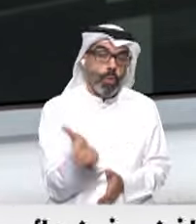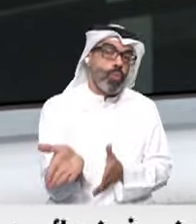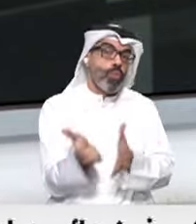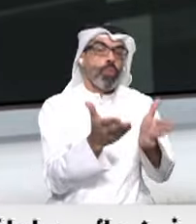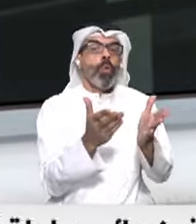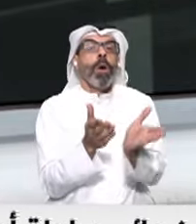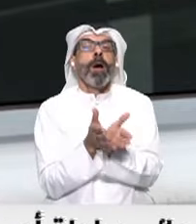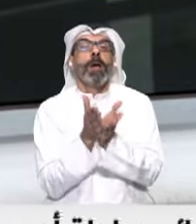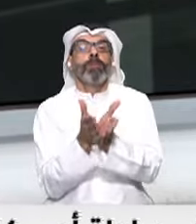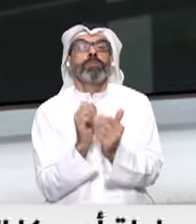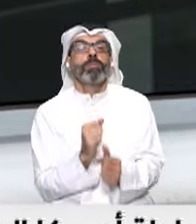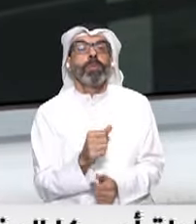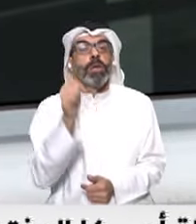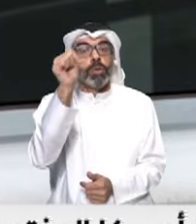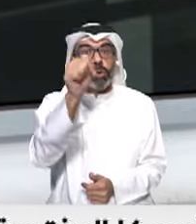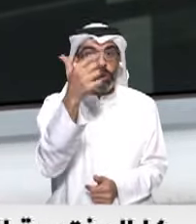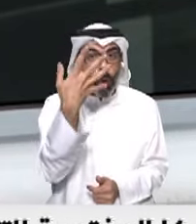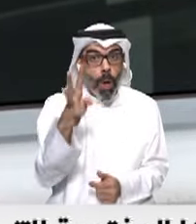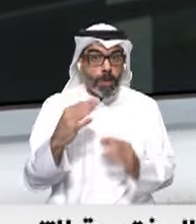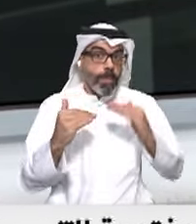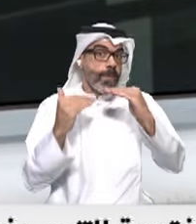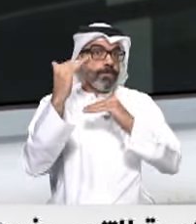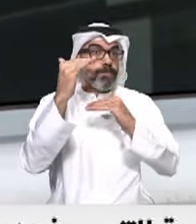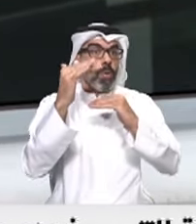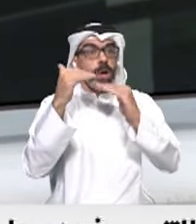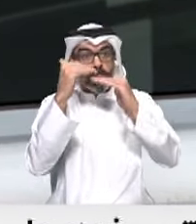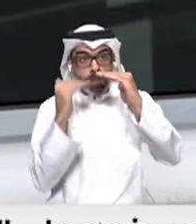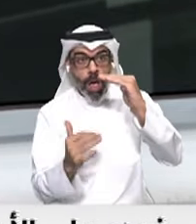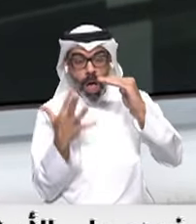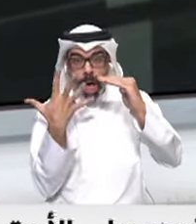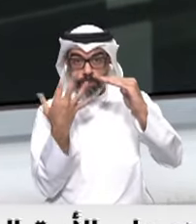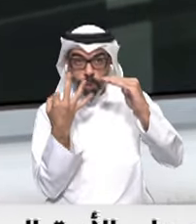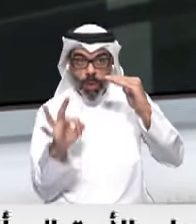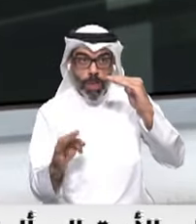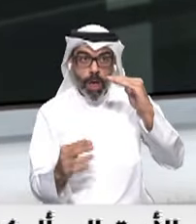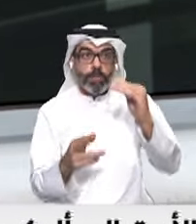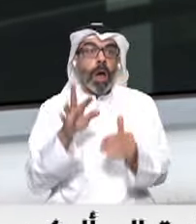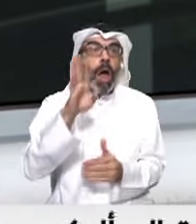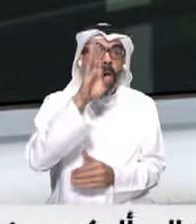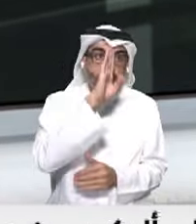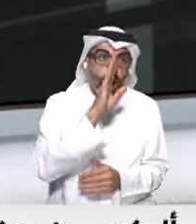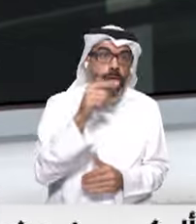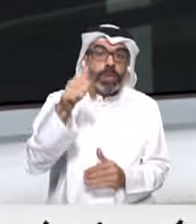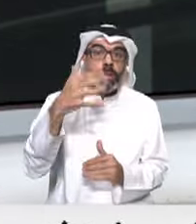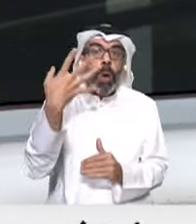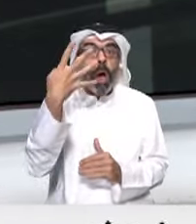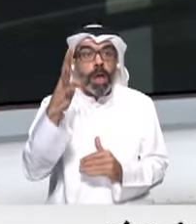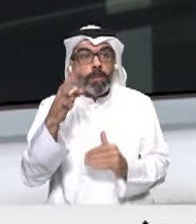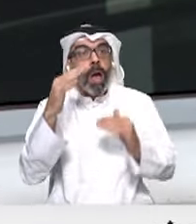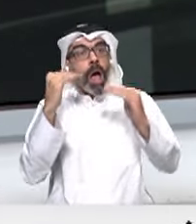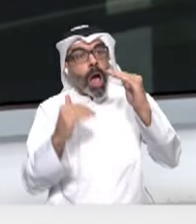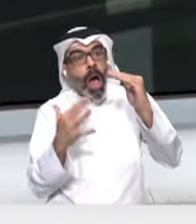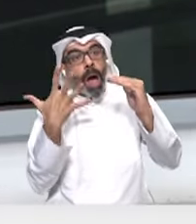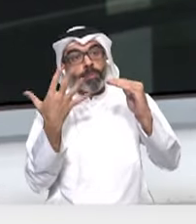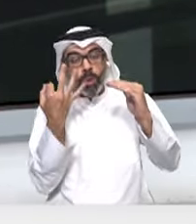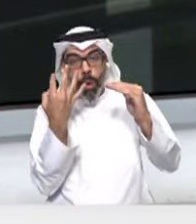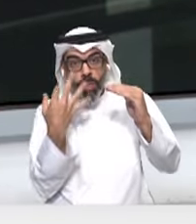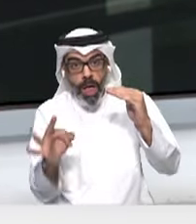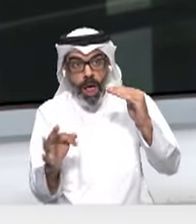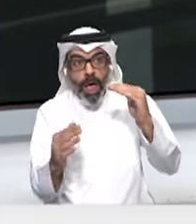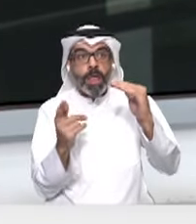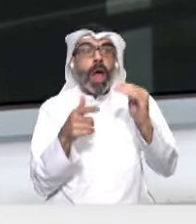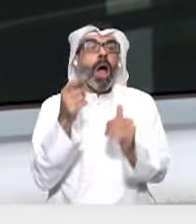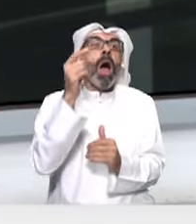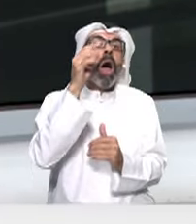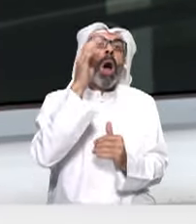متقلب الاتجاه 46 العظمى والصغرى 35 و46 في يوم الاثنين والصغرى 35 والهواء خفيف الى معتدل من 8